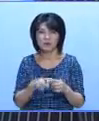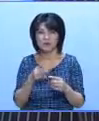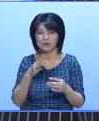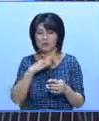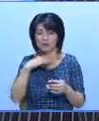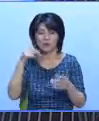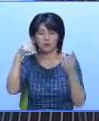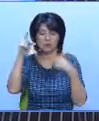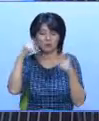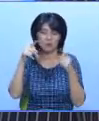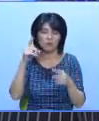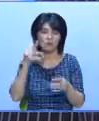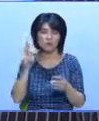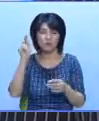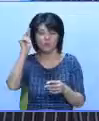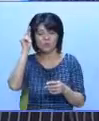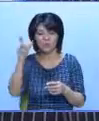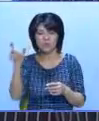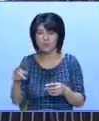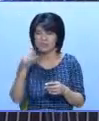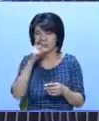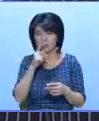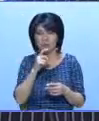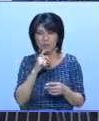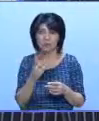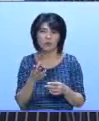тек қана оқып түсініп қана қоймай, оларды жаңа